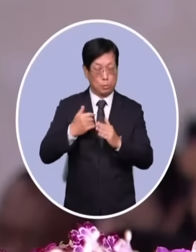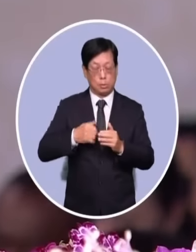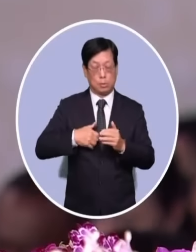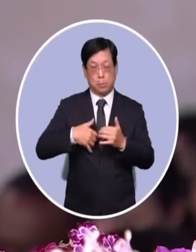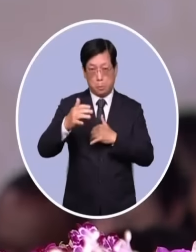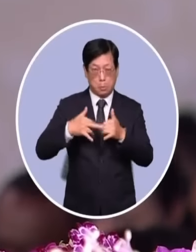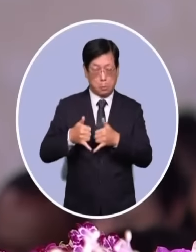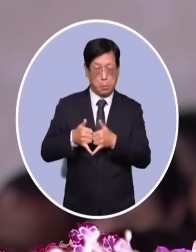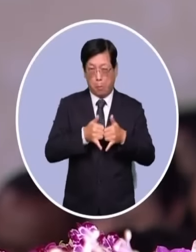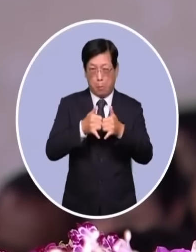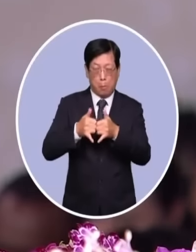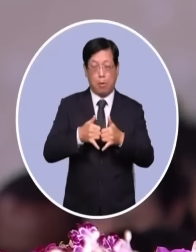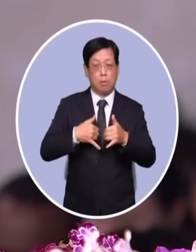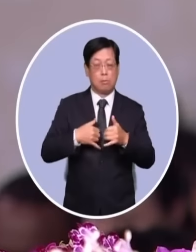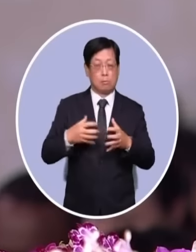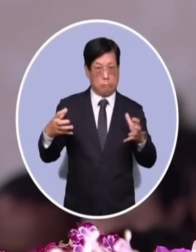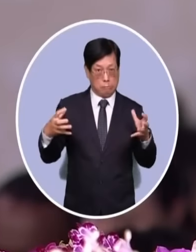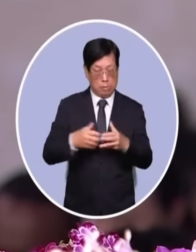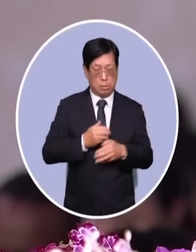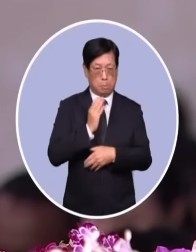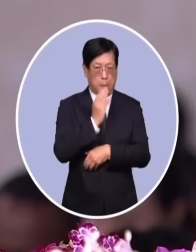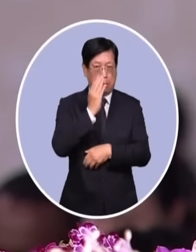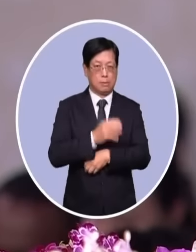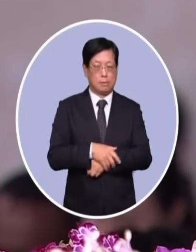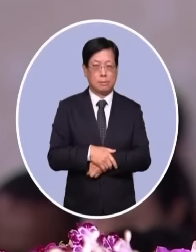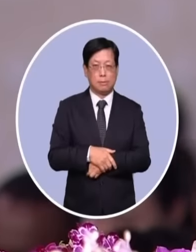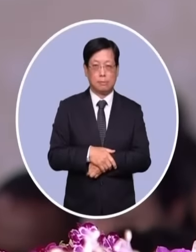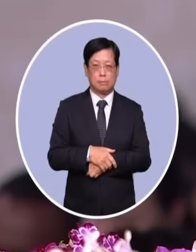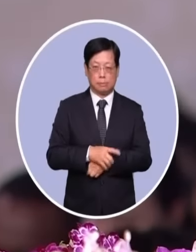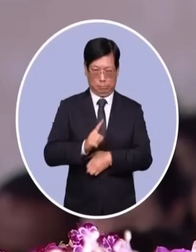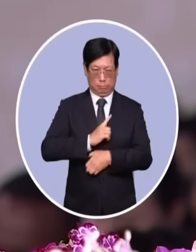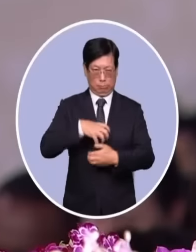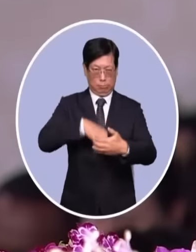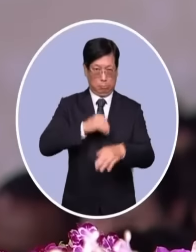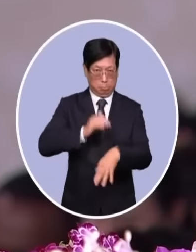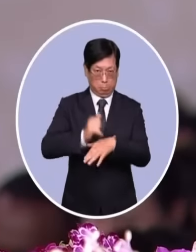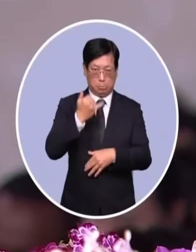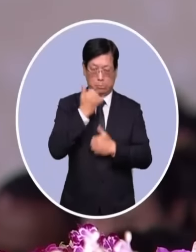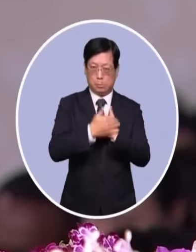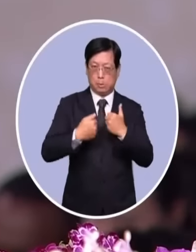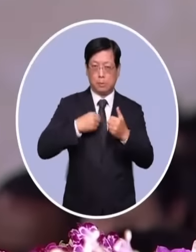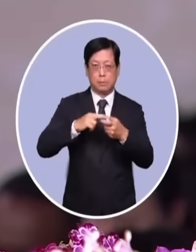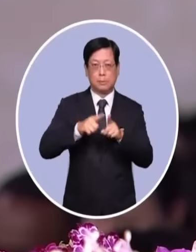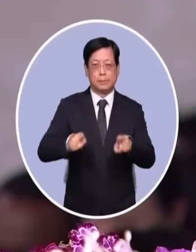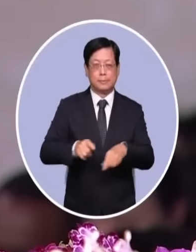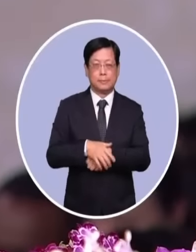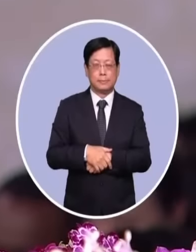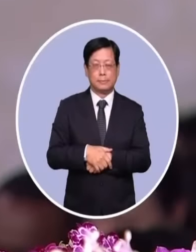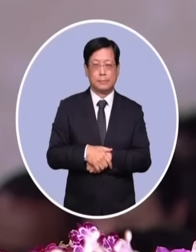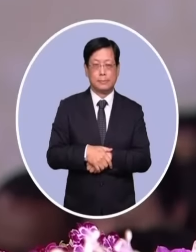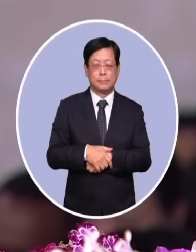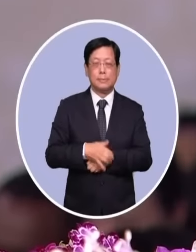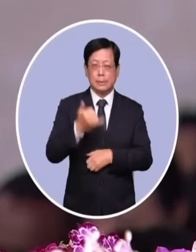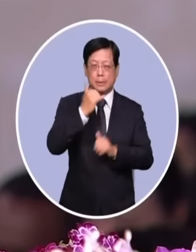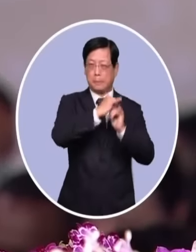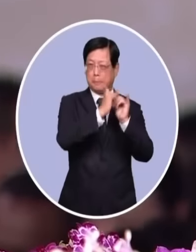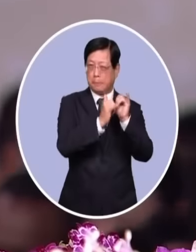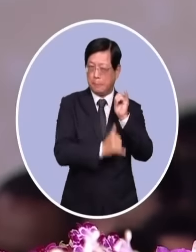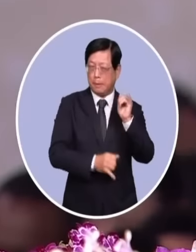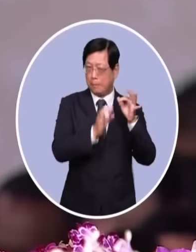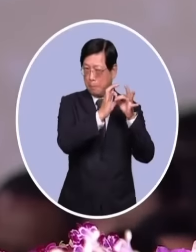肩，共同发挥客主力量，靠实力确保和平，让世世代代